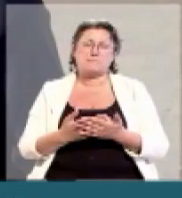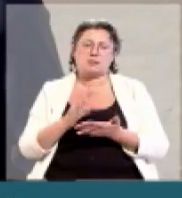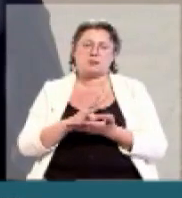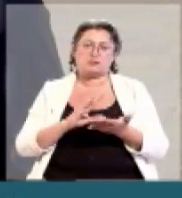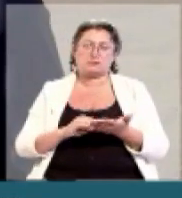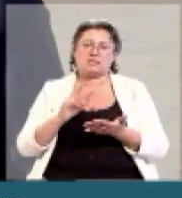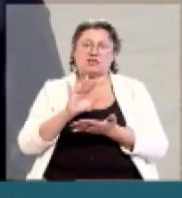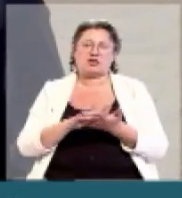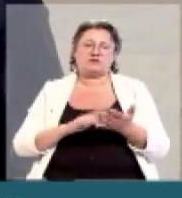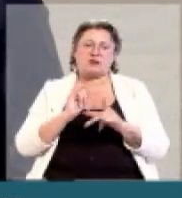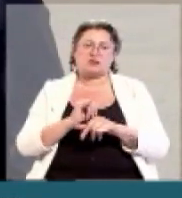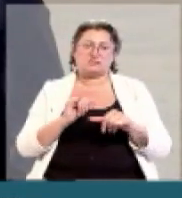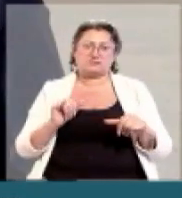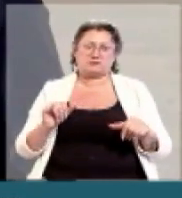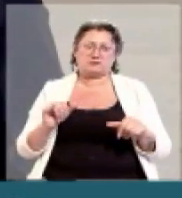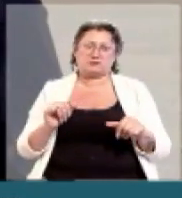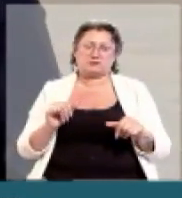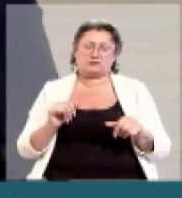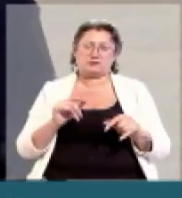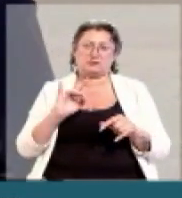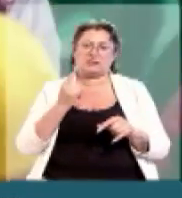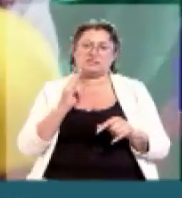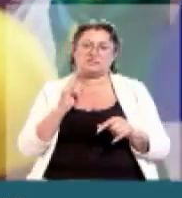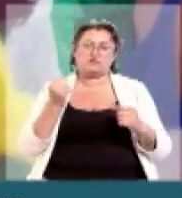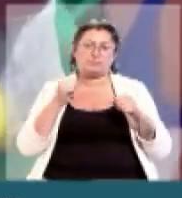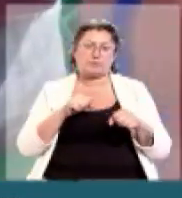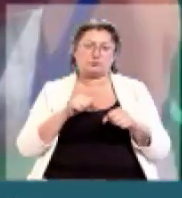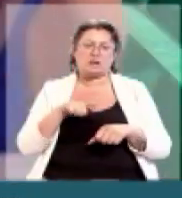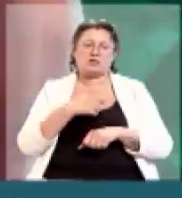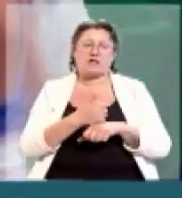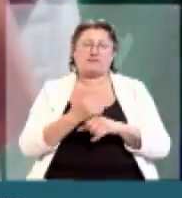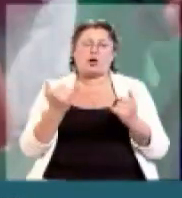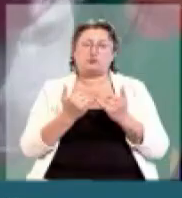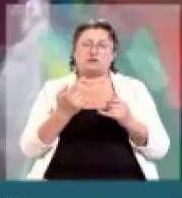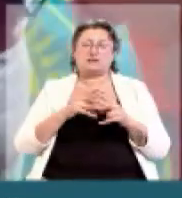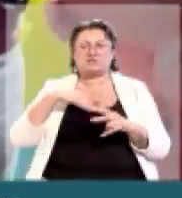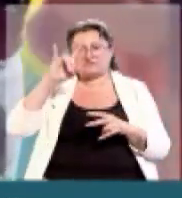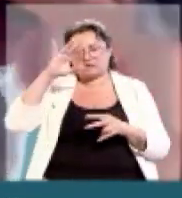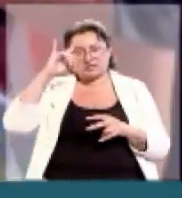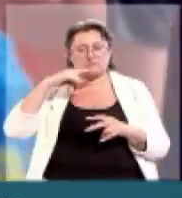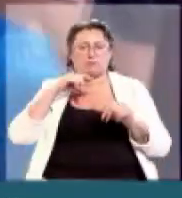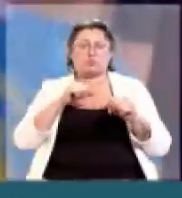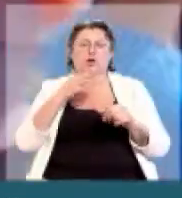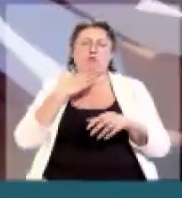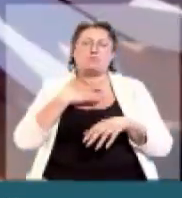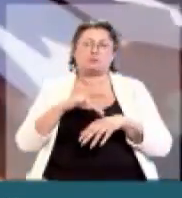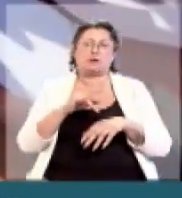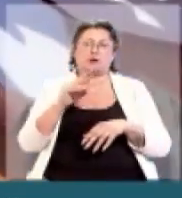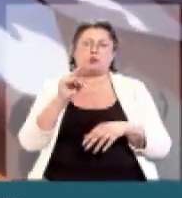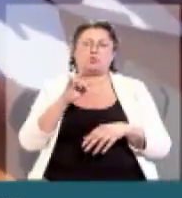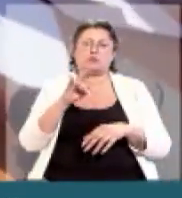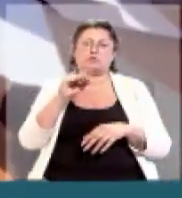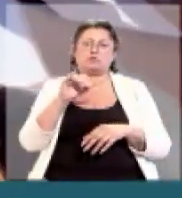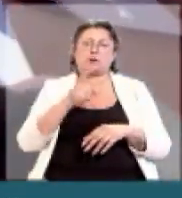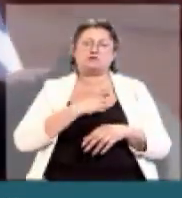для дальнейшего развития именно детского бокса. Одним из главных гостей турнира стал известный казахстанский боксер-любитель Тимиртас